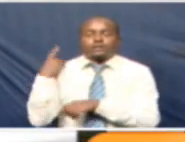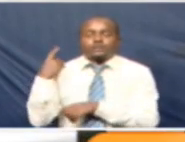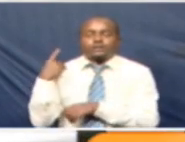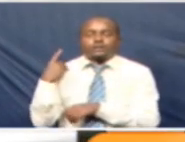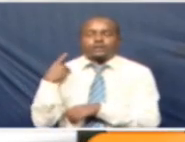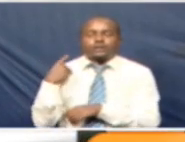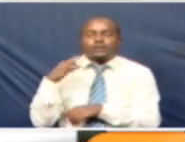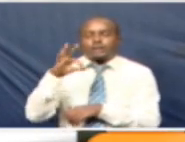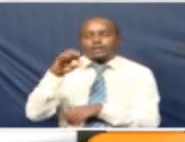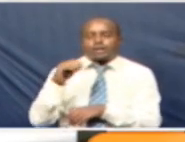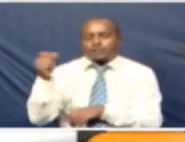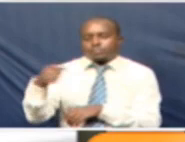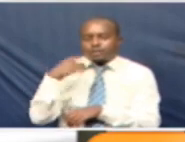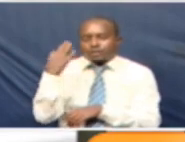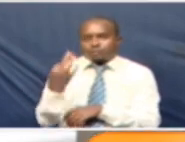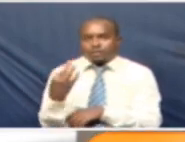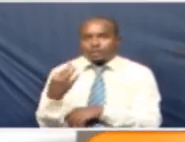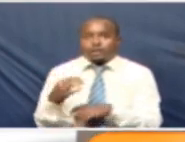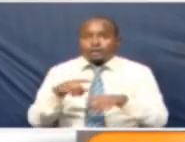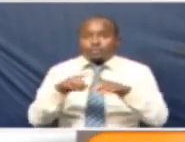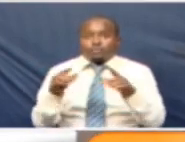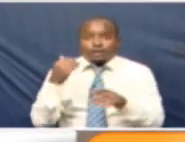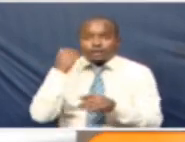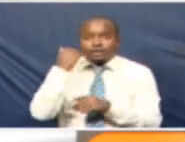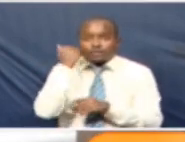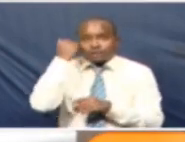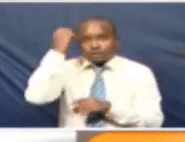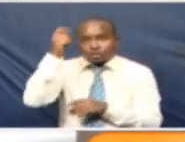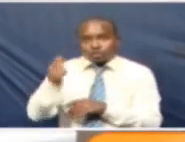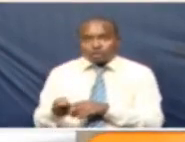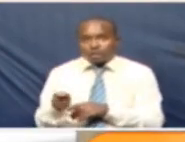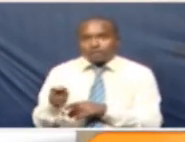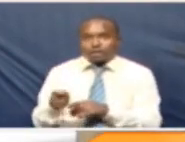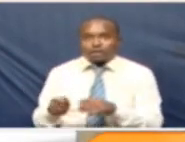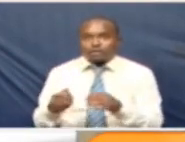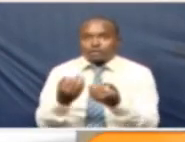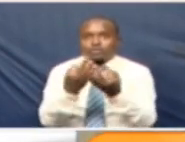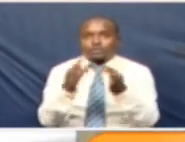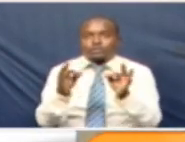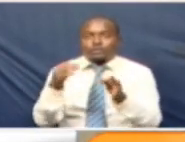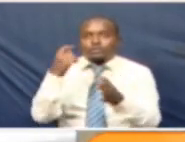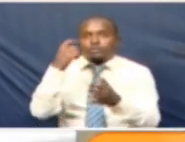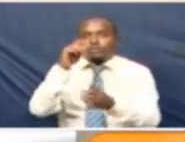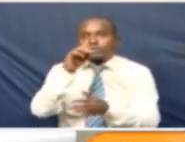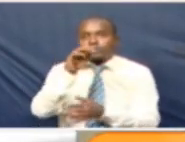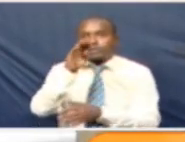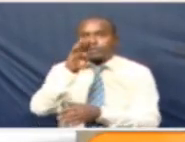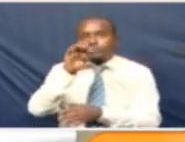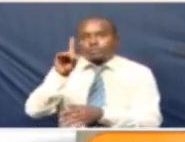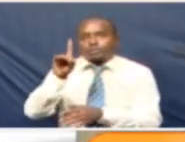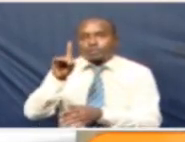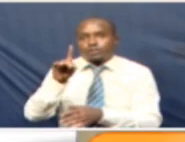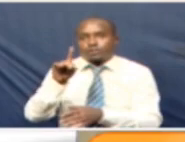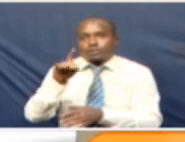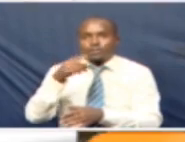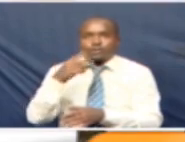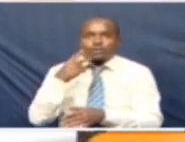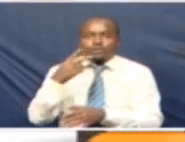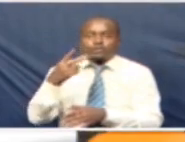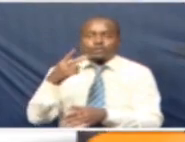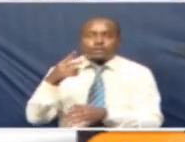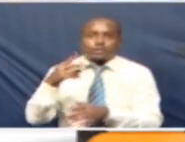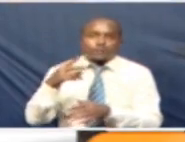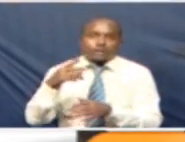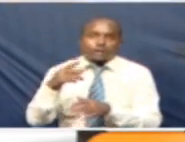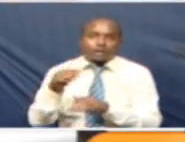huu. Aidha, jaji Ruben Kipngeno alimwachilia kwa dhamana ya shilingi 200,000 na kesi kupangiwa kutajwa tena